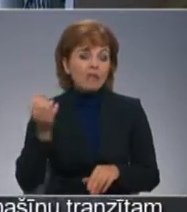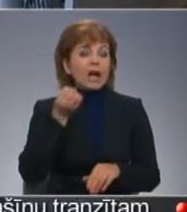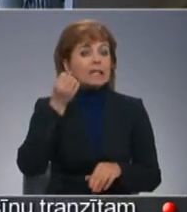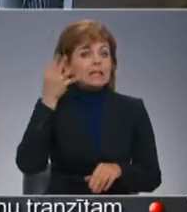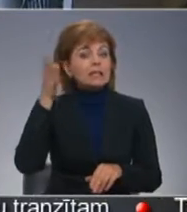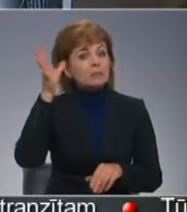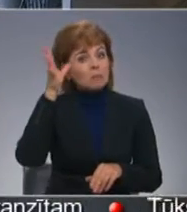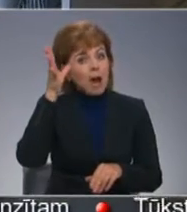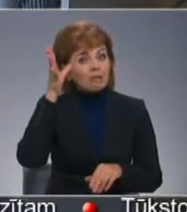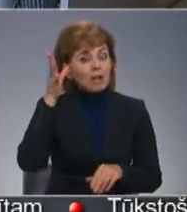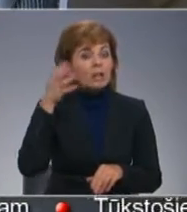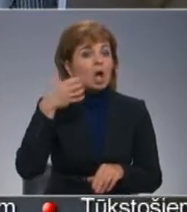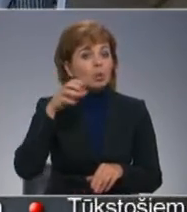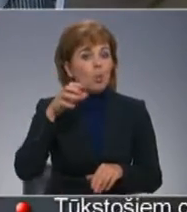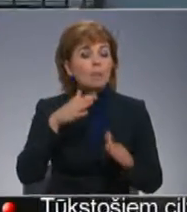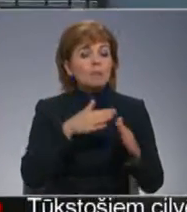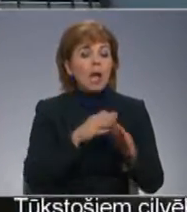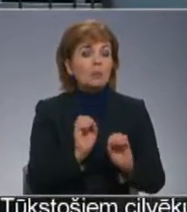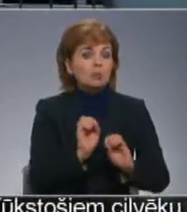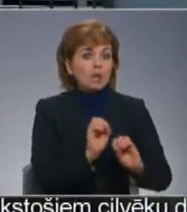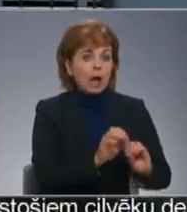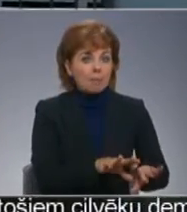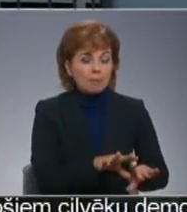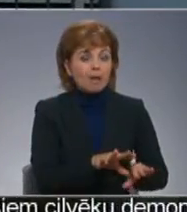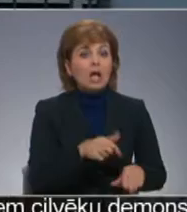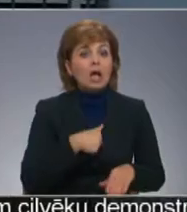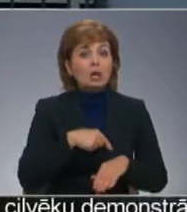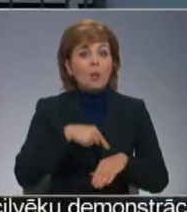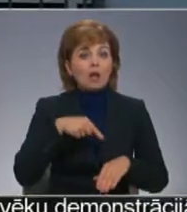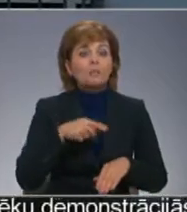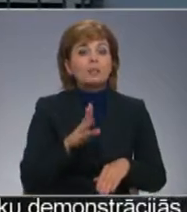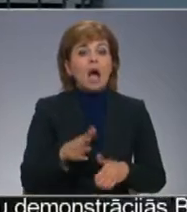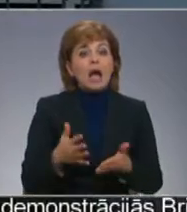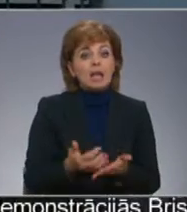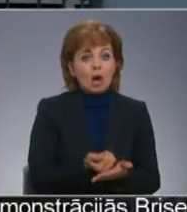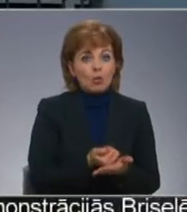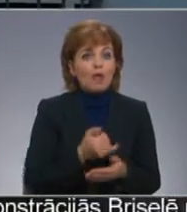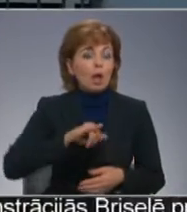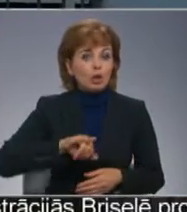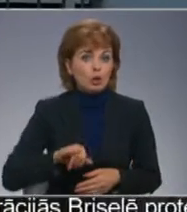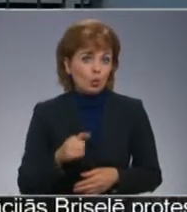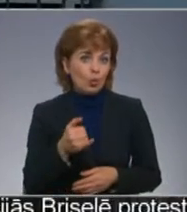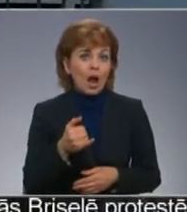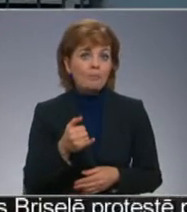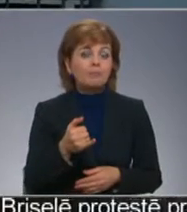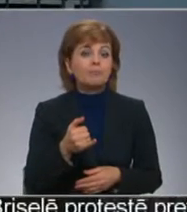izglītības pārvaldē domas sēka būs jāpamet. Mēs jūtamies kā ieguvēji. Jo? Jo